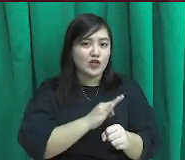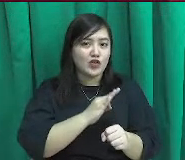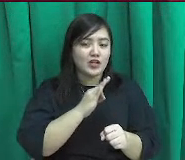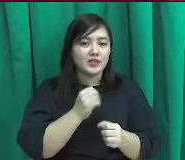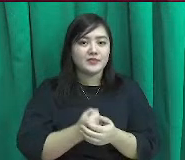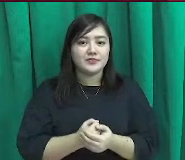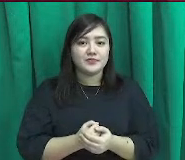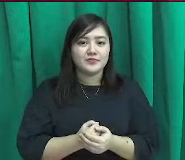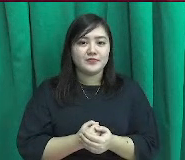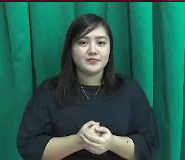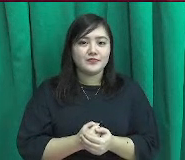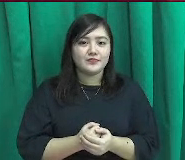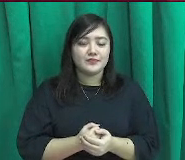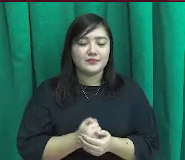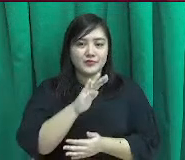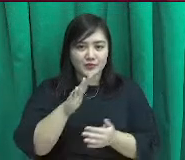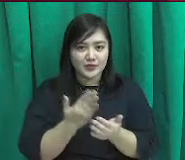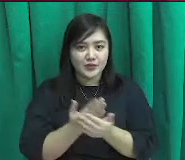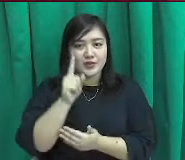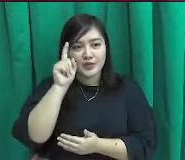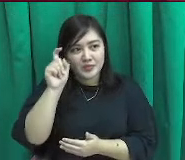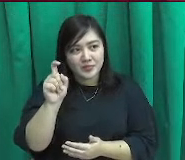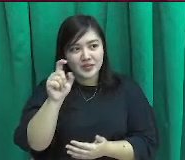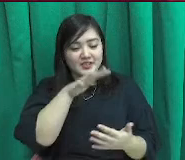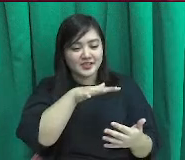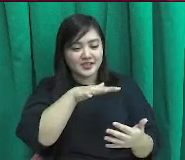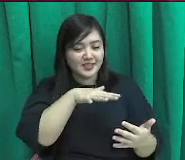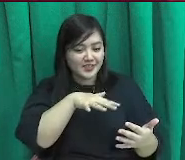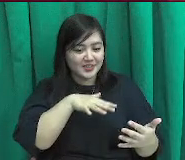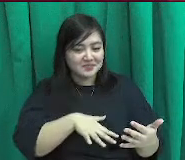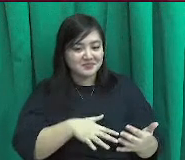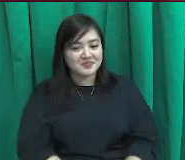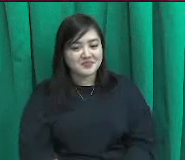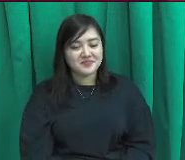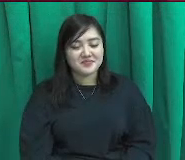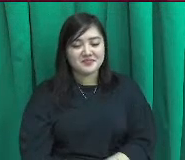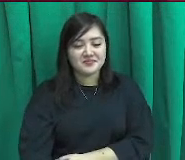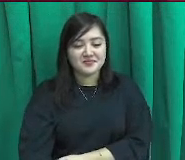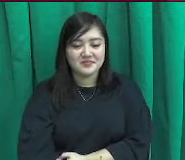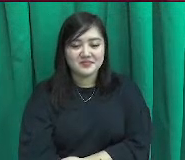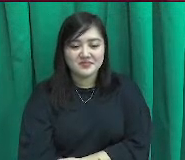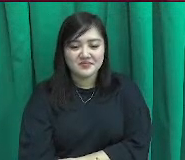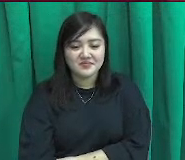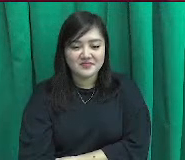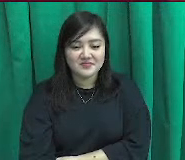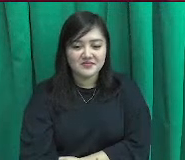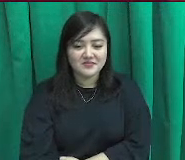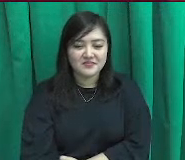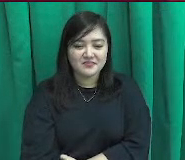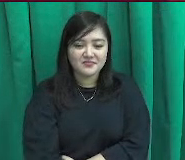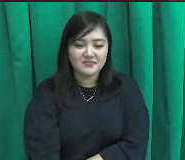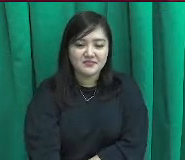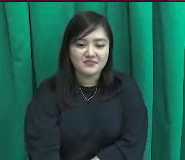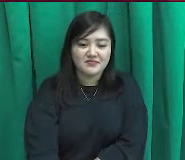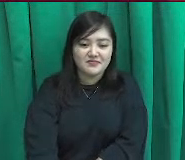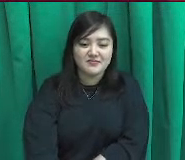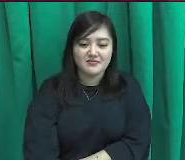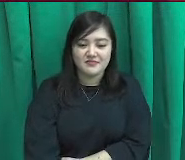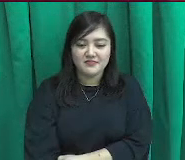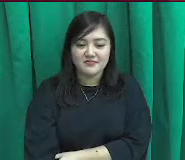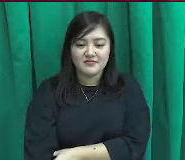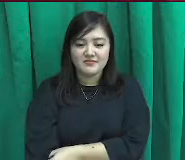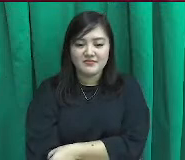na pag-aaralan. Nabanggit mo yung pagka-cowboy. Sabi yeah. tuloy ng Sir Dennis. Oh, Sir Dennis din kasi ito eh. Dennis Cabariban Diaz eh. Sabi